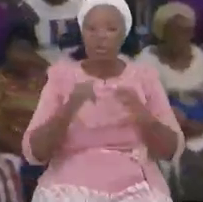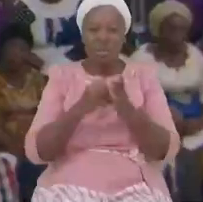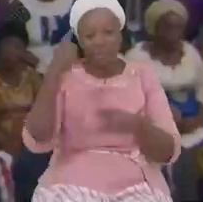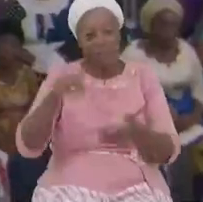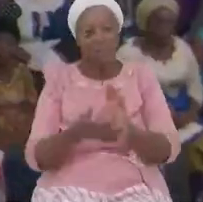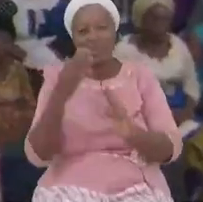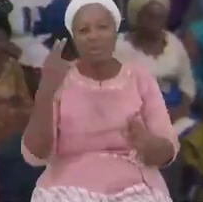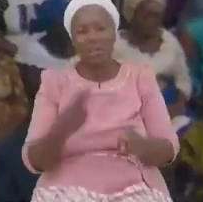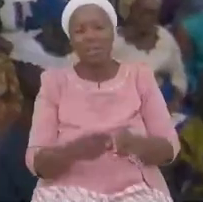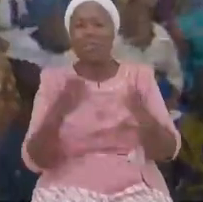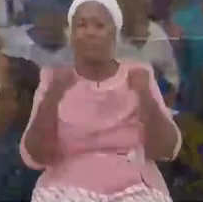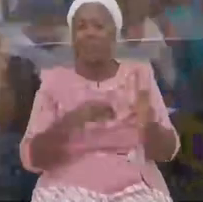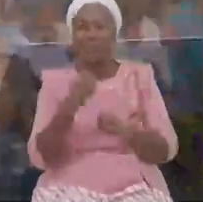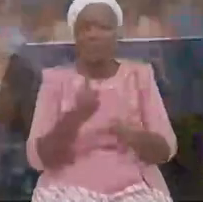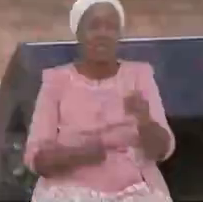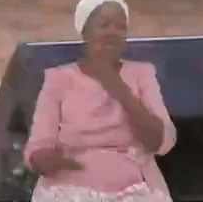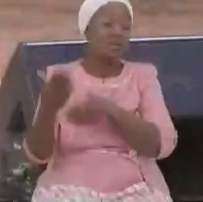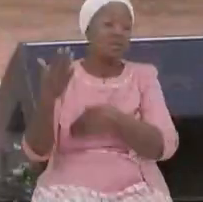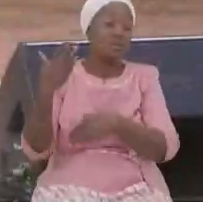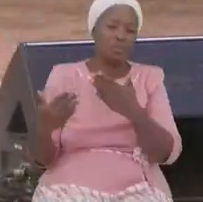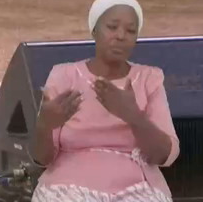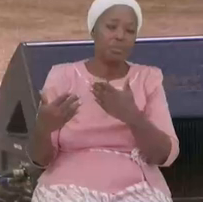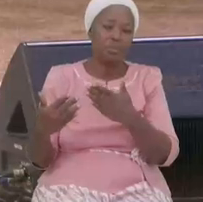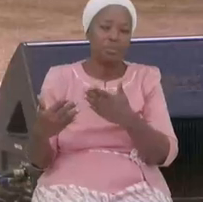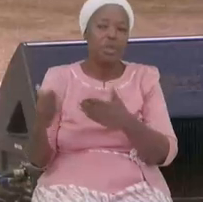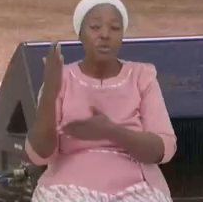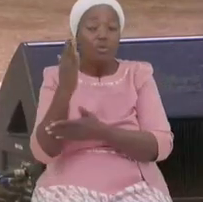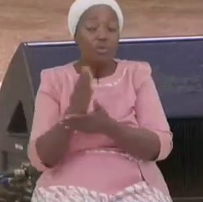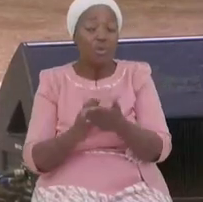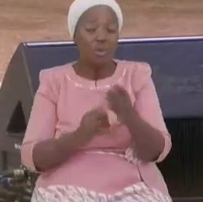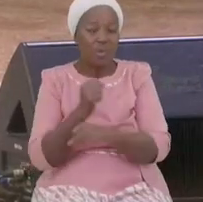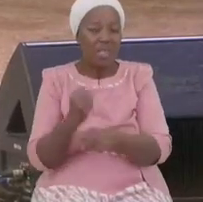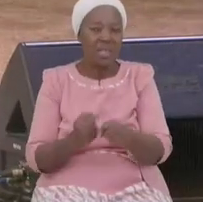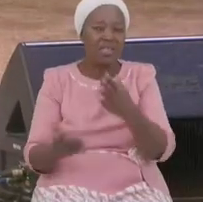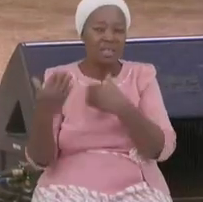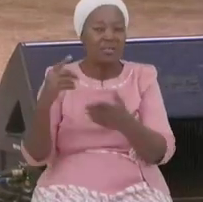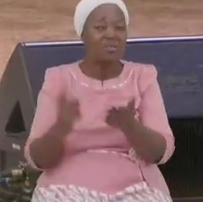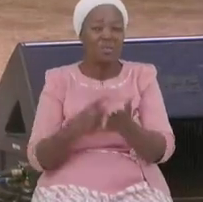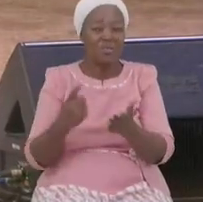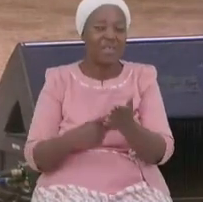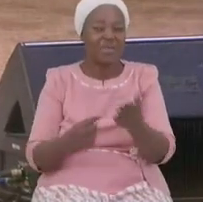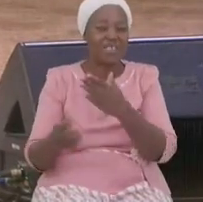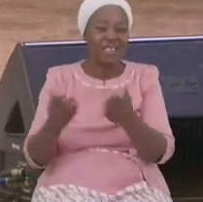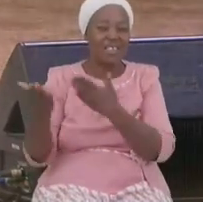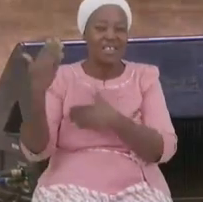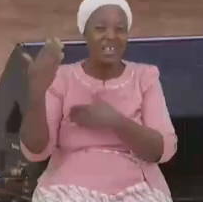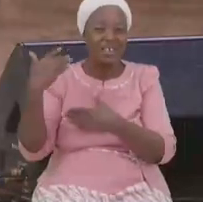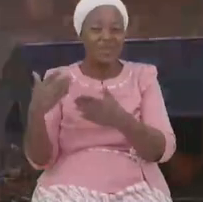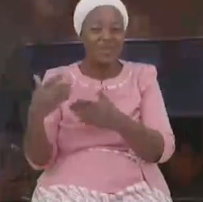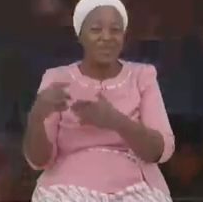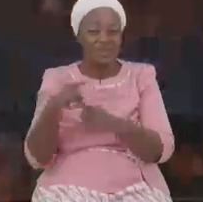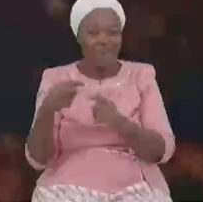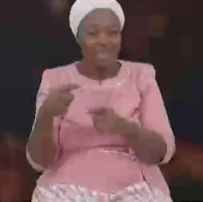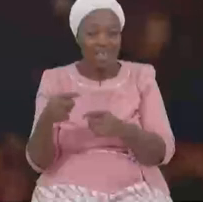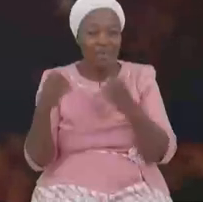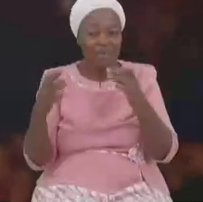Il y a de cela plusieurs années. Quelques années. Il y a un moment. Quand j'ai dit plusieurs années, vous allez penser qu'il y a